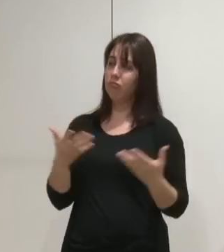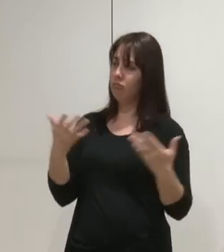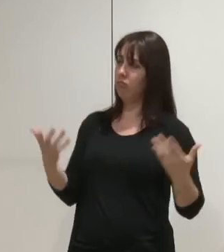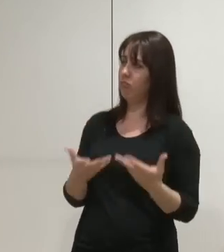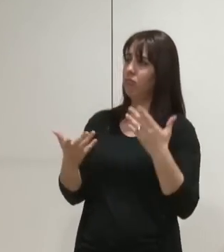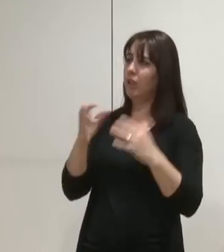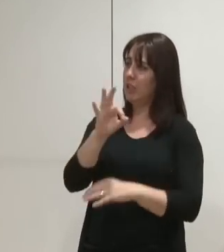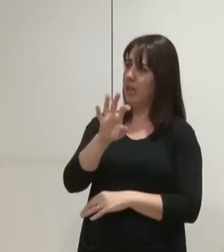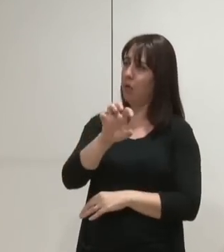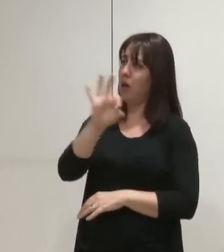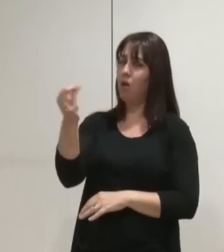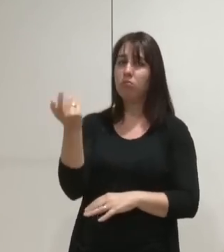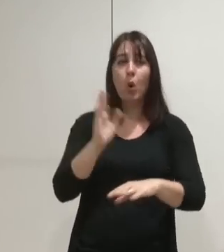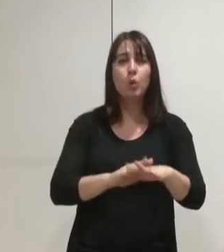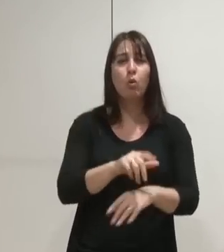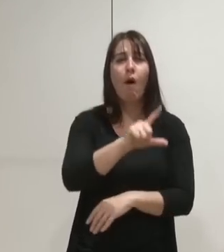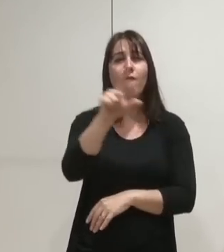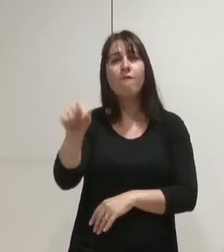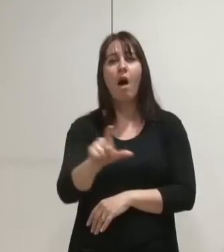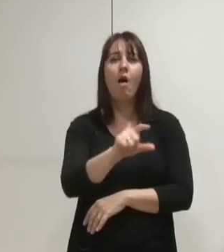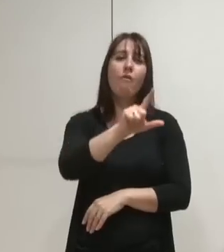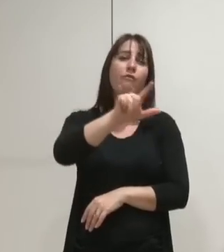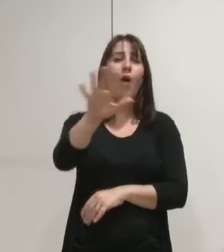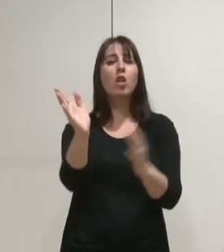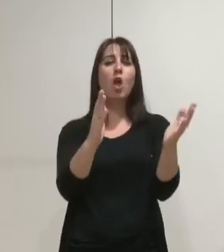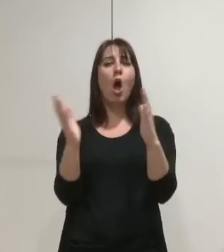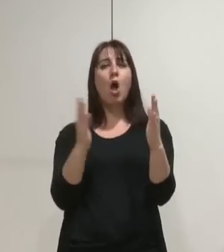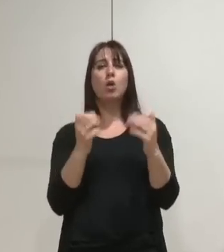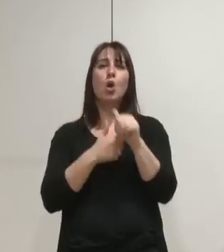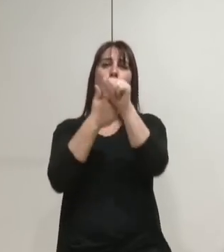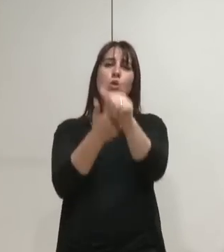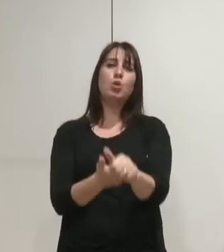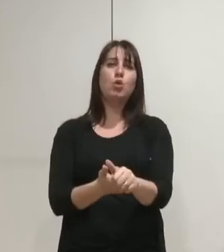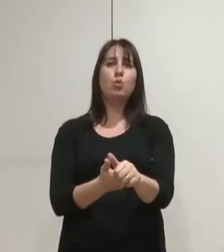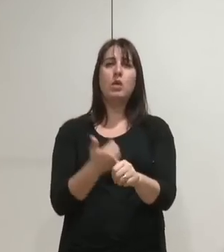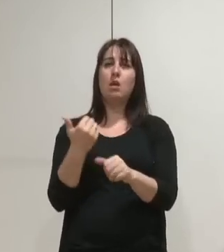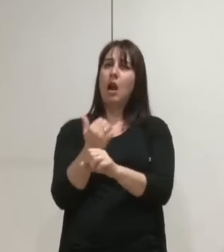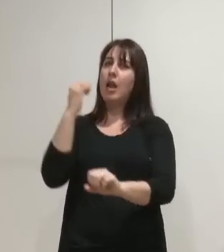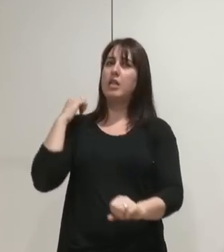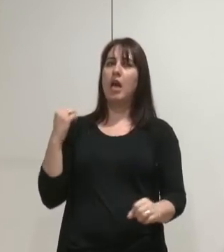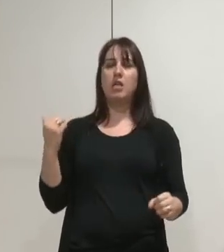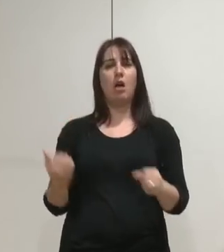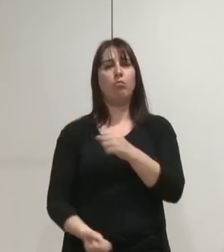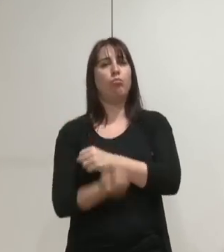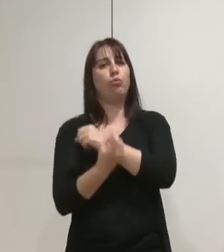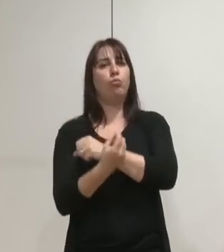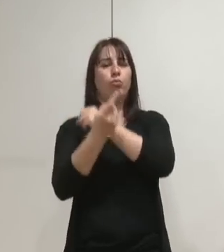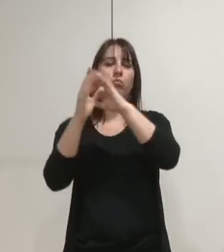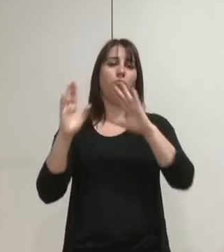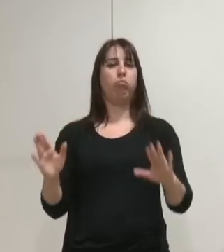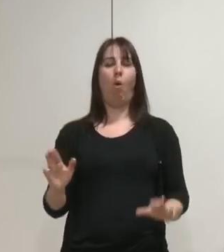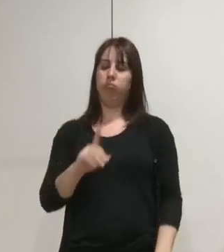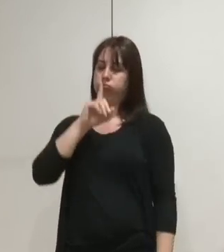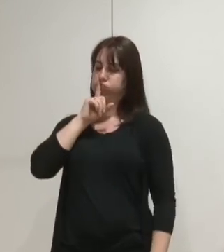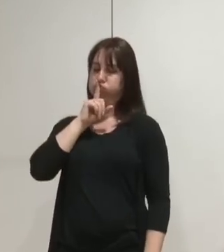ramené plutôt à 20 25 comp tenu du nombre d'événements organisés l'année dernière bien donc acte